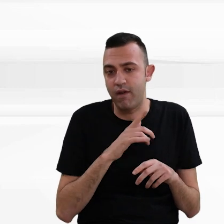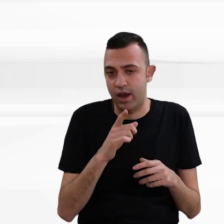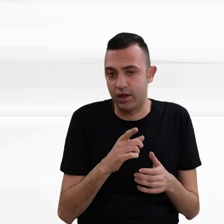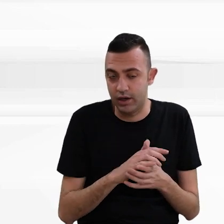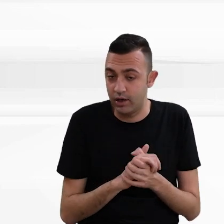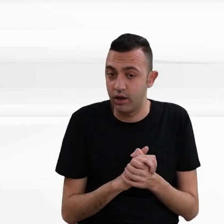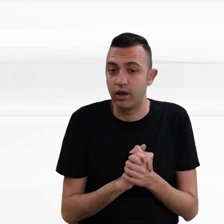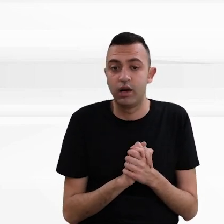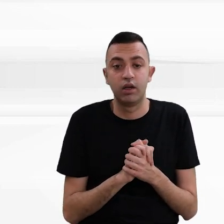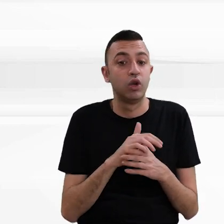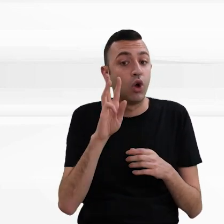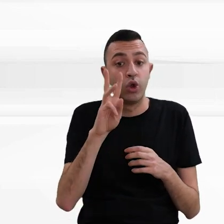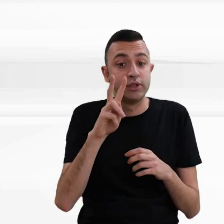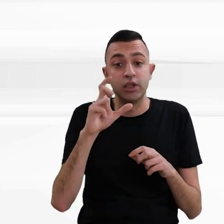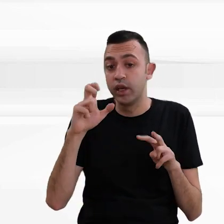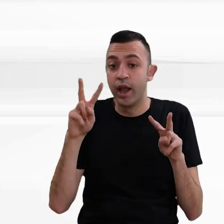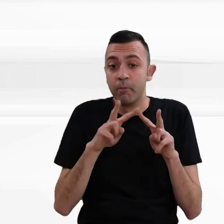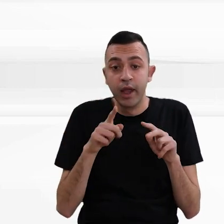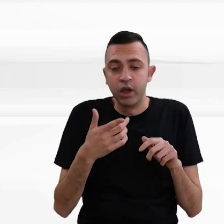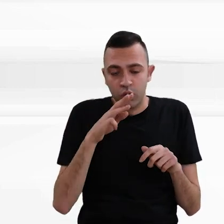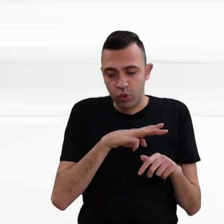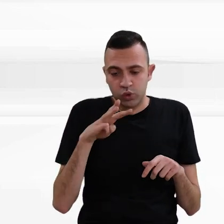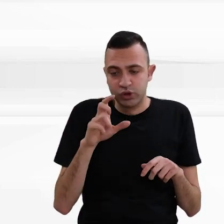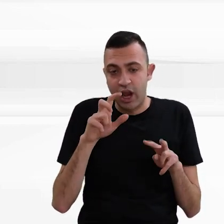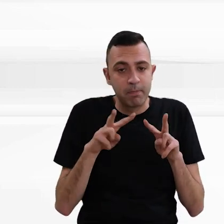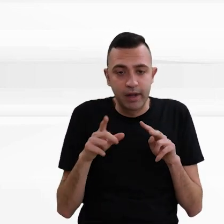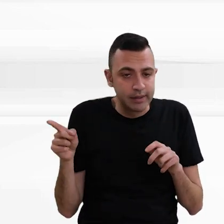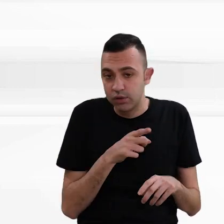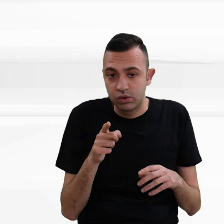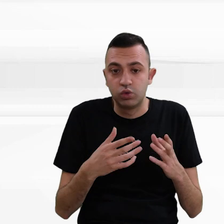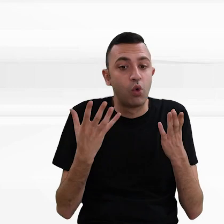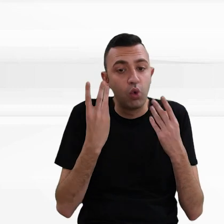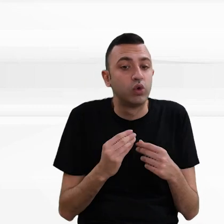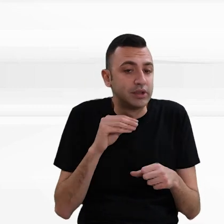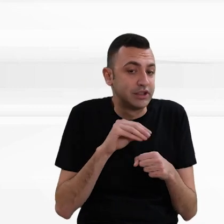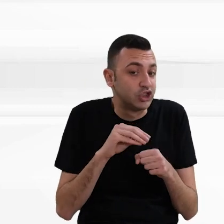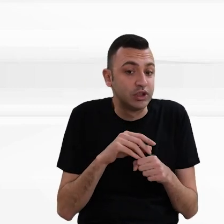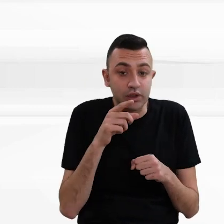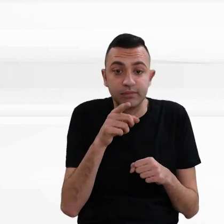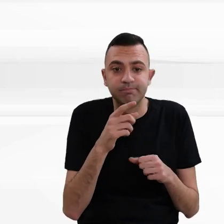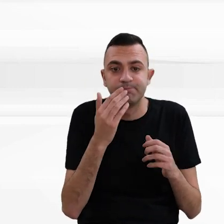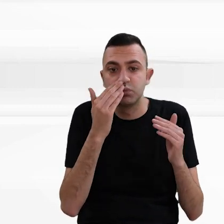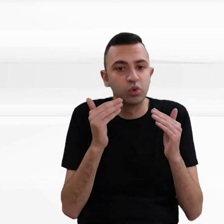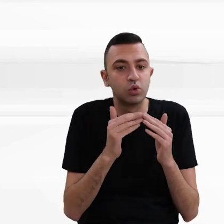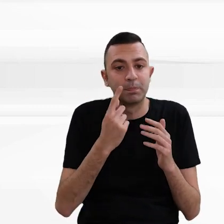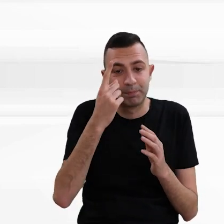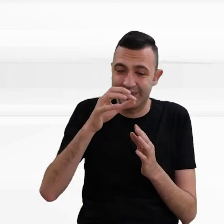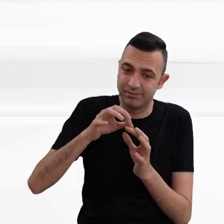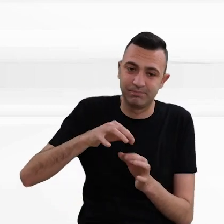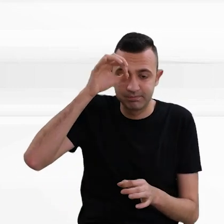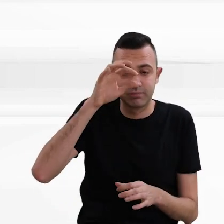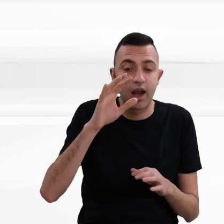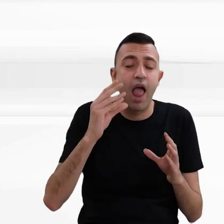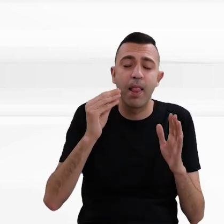çocuklar iki süreçte 32 32 11 TL 30 santimetre arasında olduğu için bu kenar O halde bu afişin bir